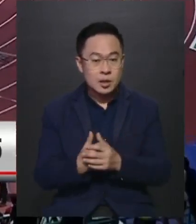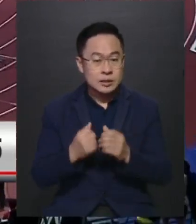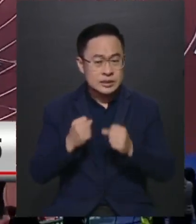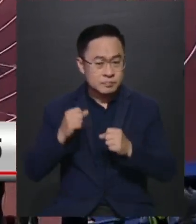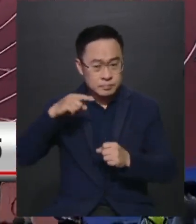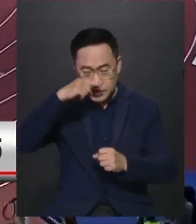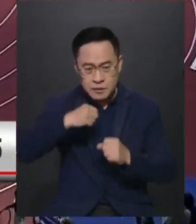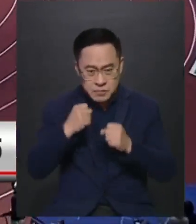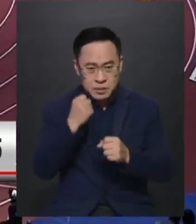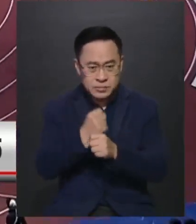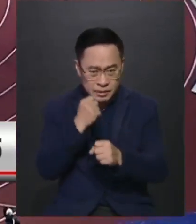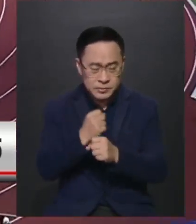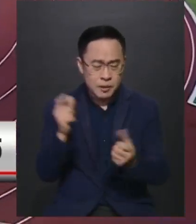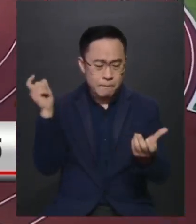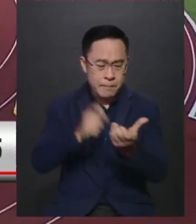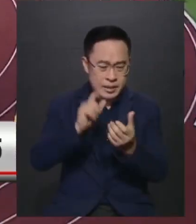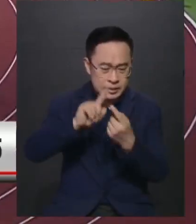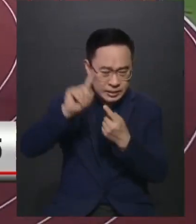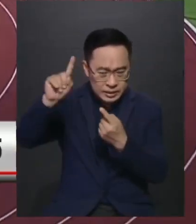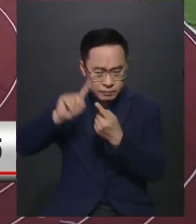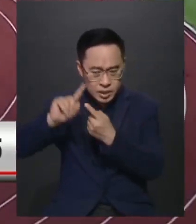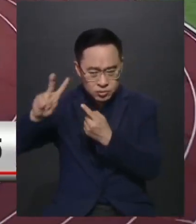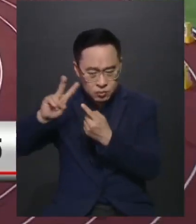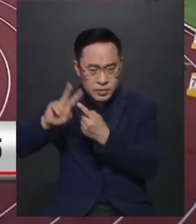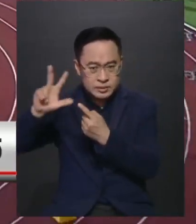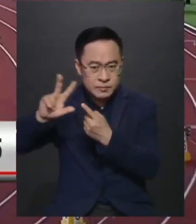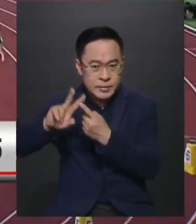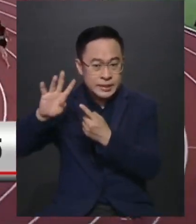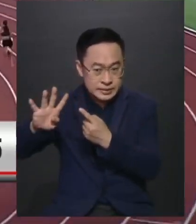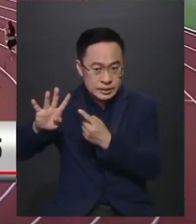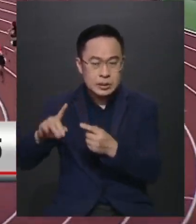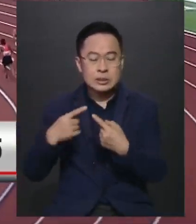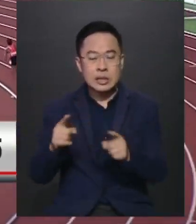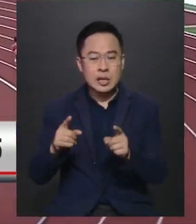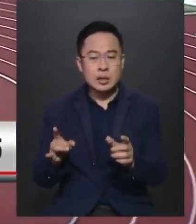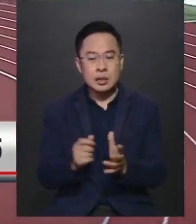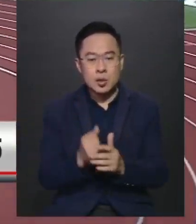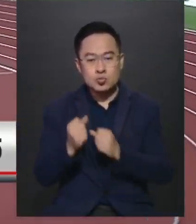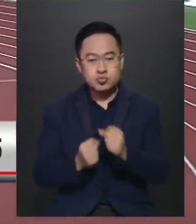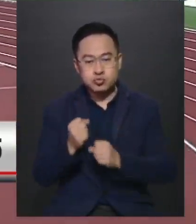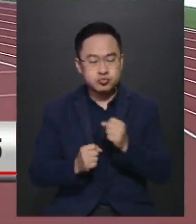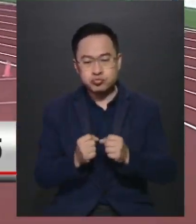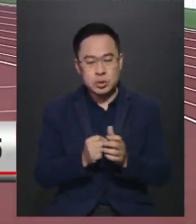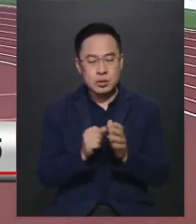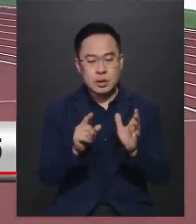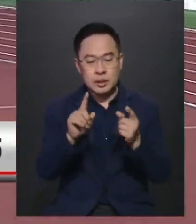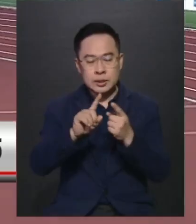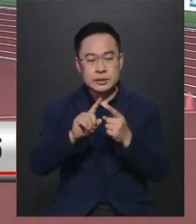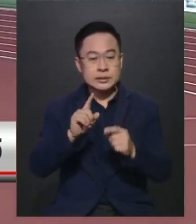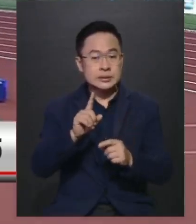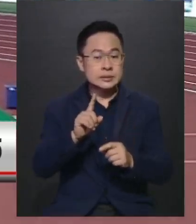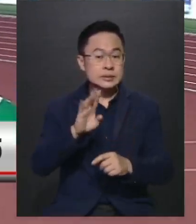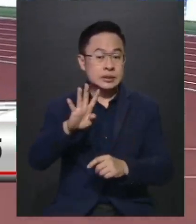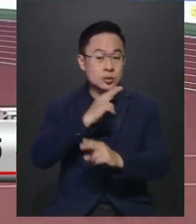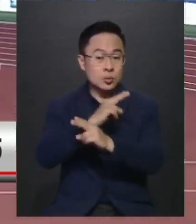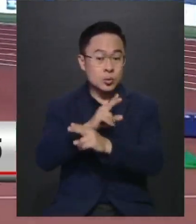ามสู้เต็มที่แล้วตั้งแต่ไม้1ส่งต่อไม้2มาไม้3จนไม้4ในการวิ่งทั้ง4ไม้นะคะ4คูณ100เม